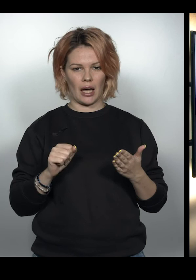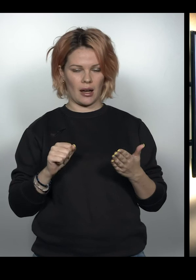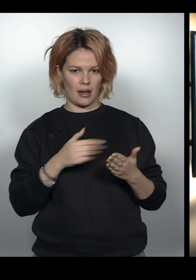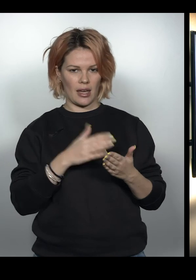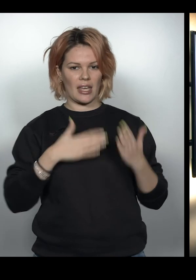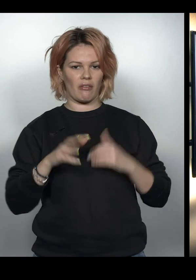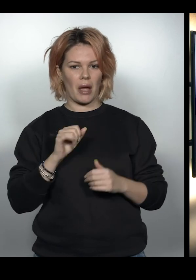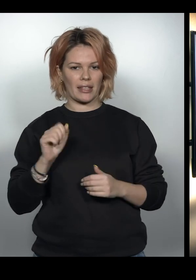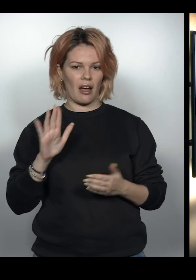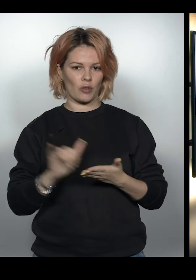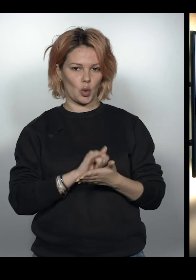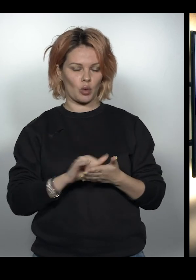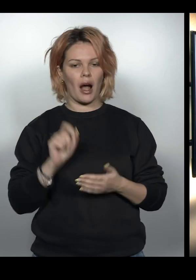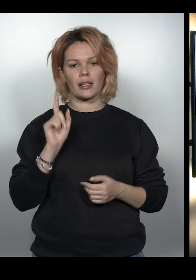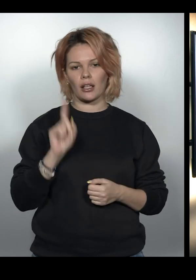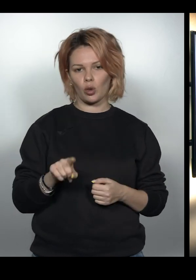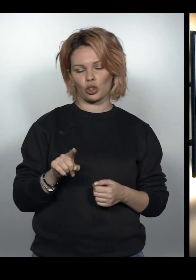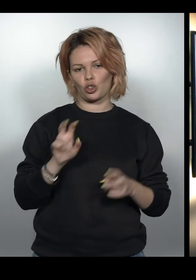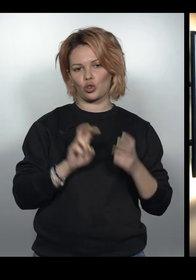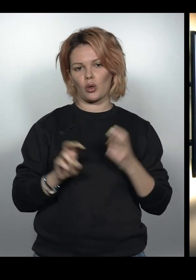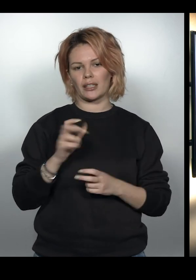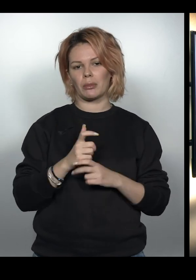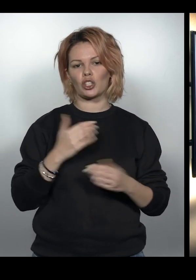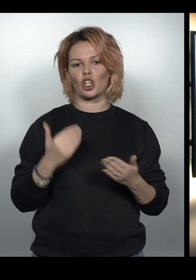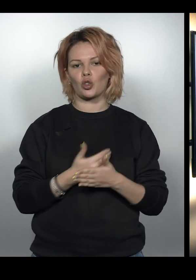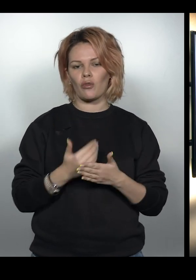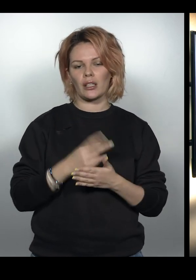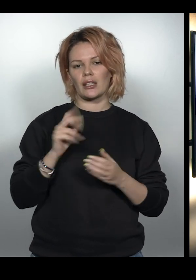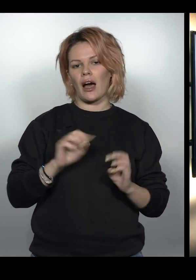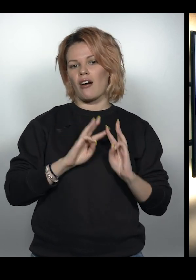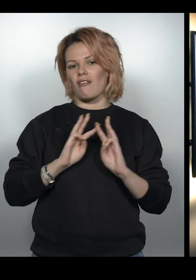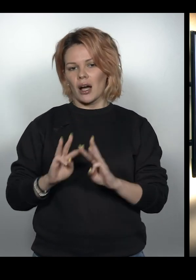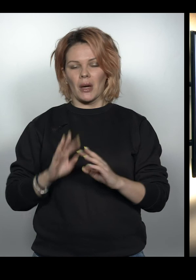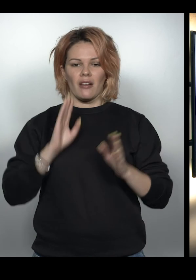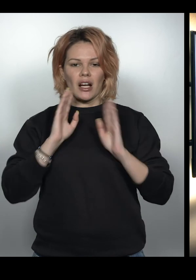сторінку Інвамедіа у Ютубі, а також шукайте більше новин на